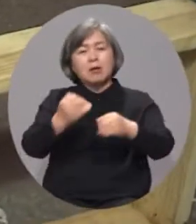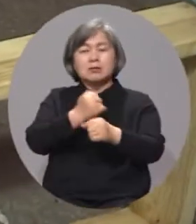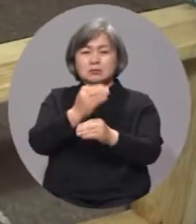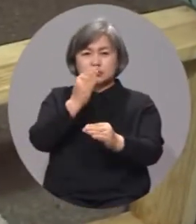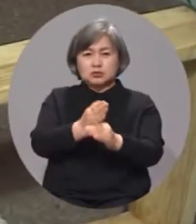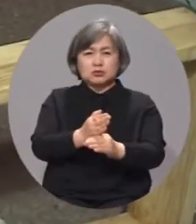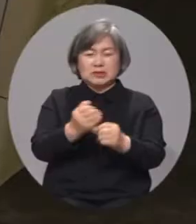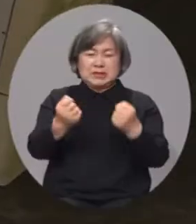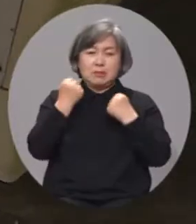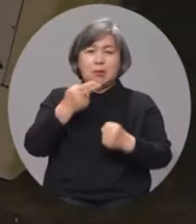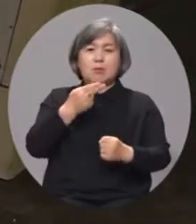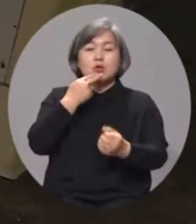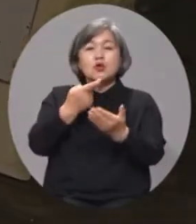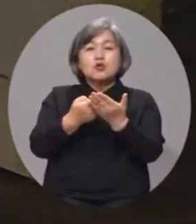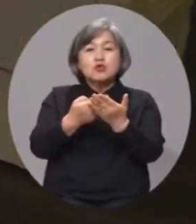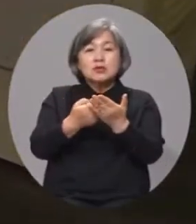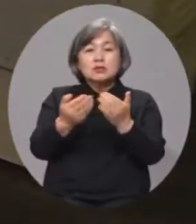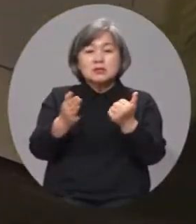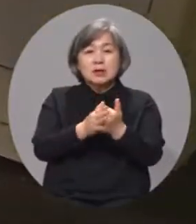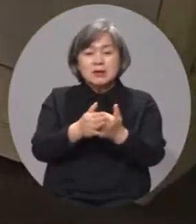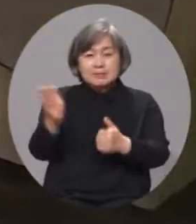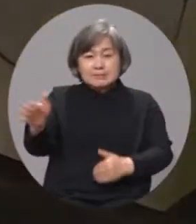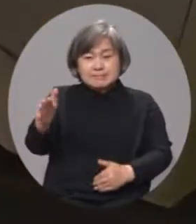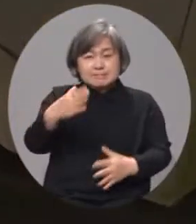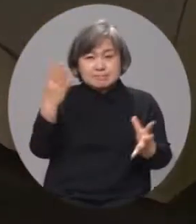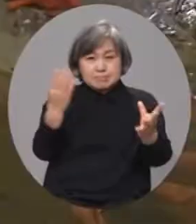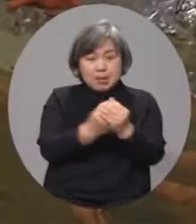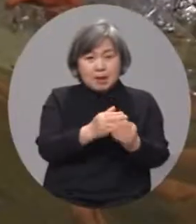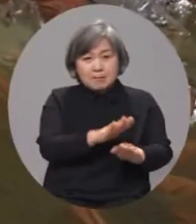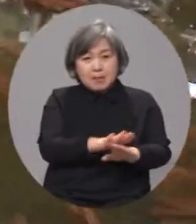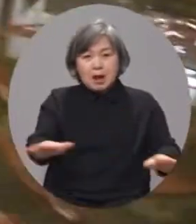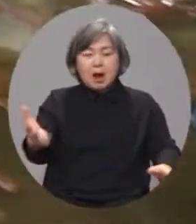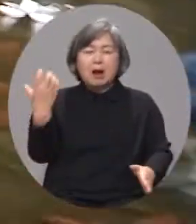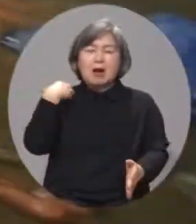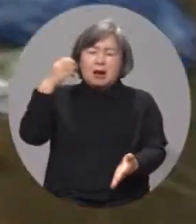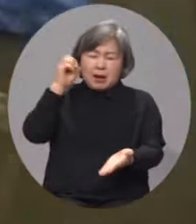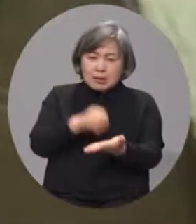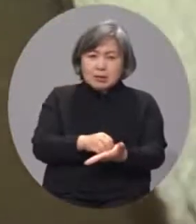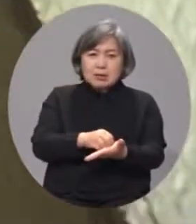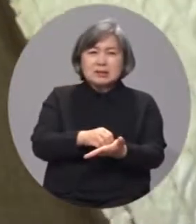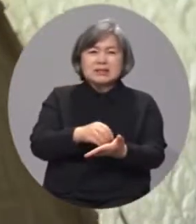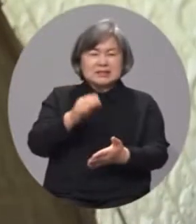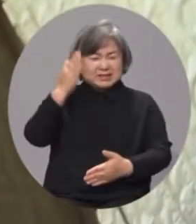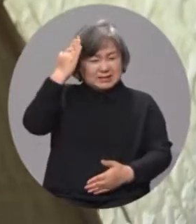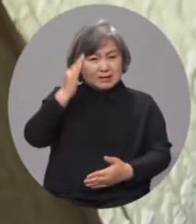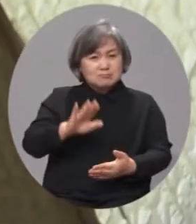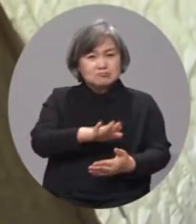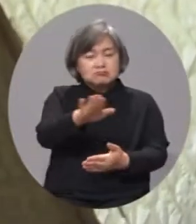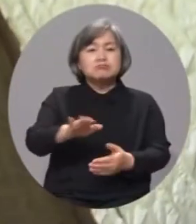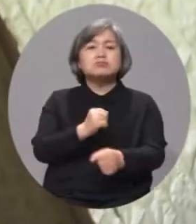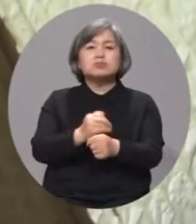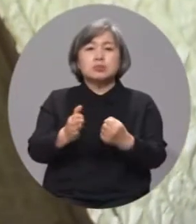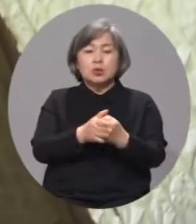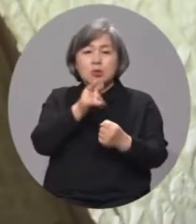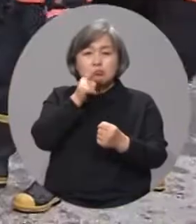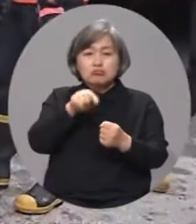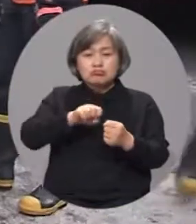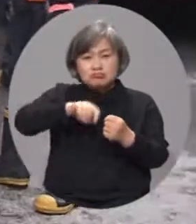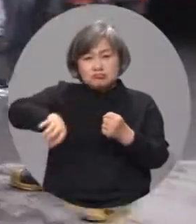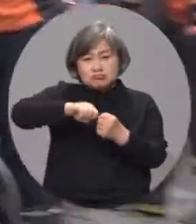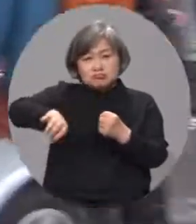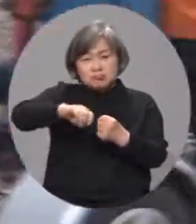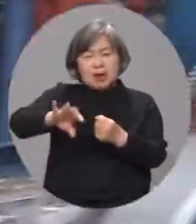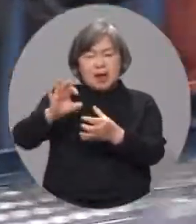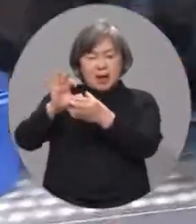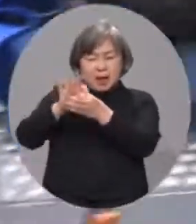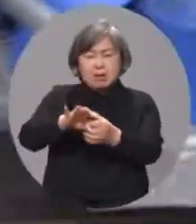내렸습니다. 힘없이 깨진 유리창에 기껏 청소해놓았던 바닥은 또다시 흙탕물을 뒤집어 썼고 배수 펌프는 쉴